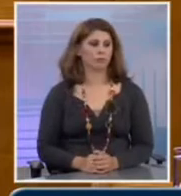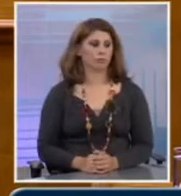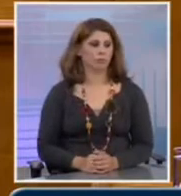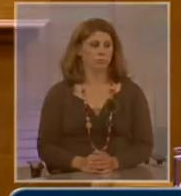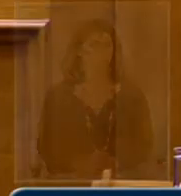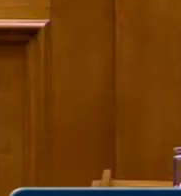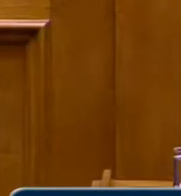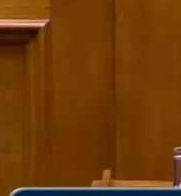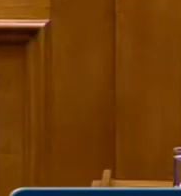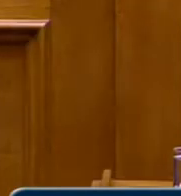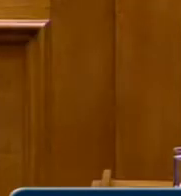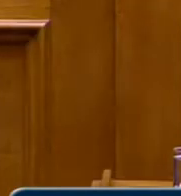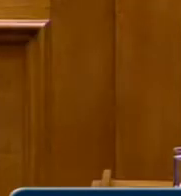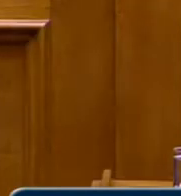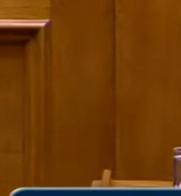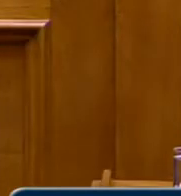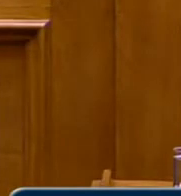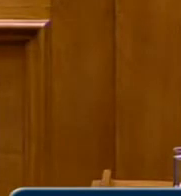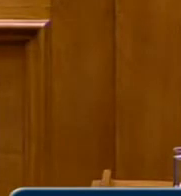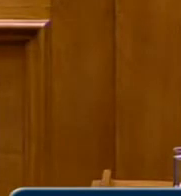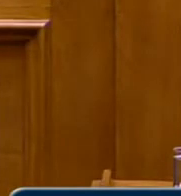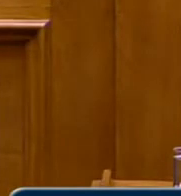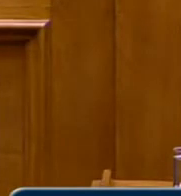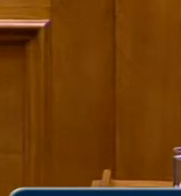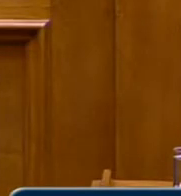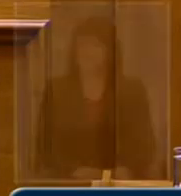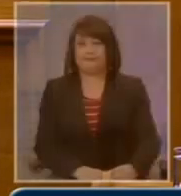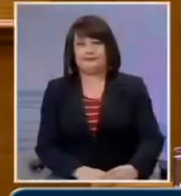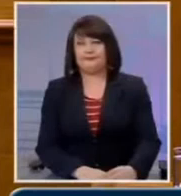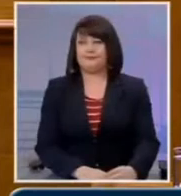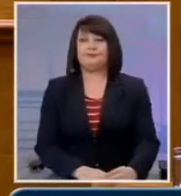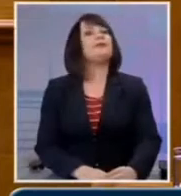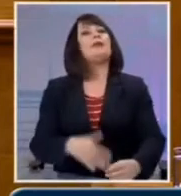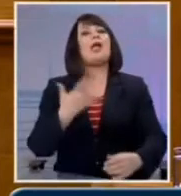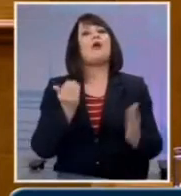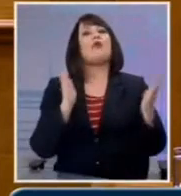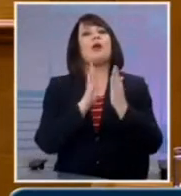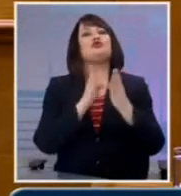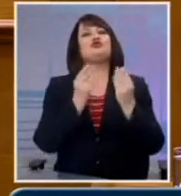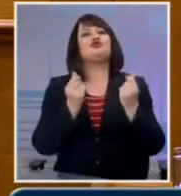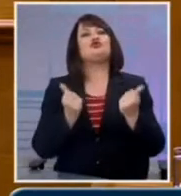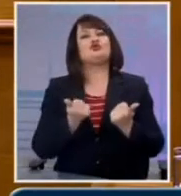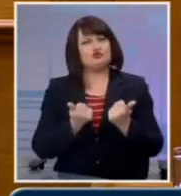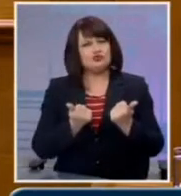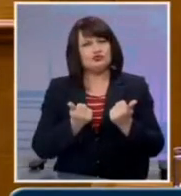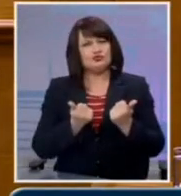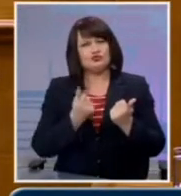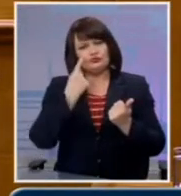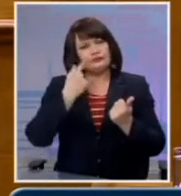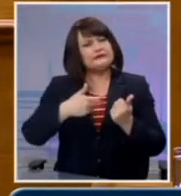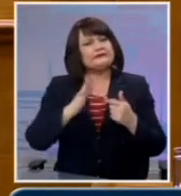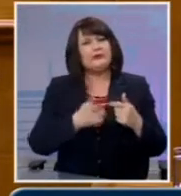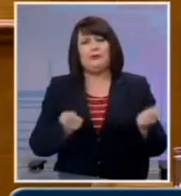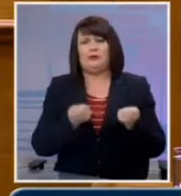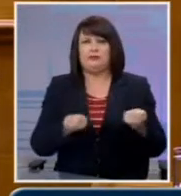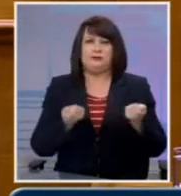πρωτοβουλειών για να αντιμετωπίσουμε διάφορες προοπτικές που διαγράφονται. Και φυσικά